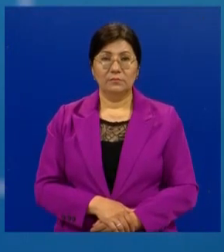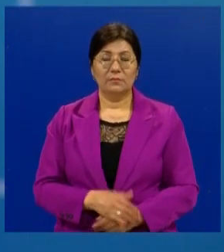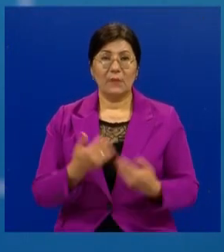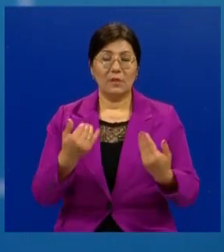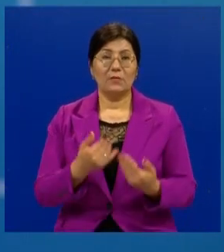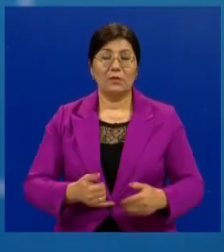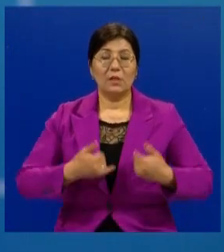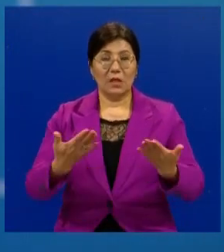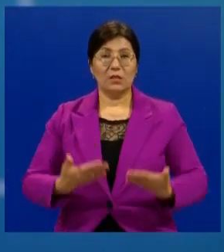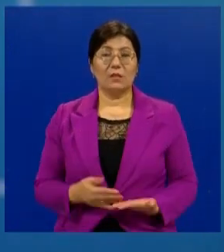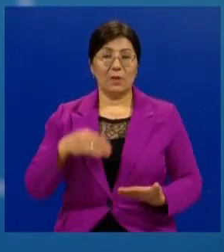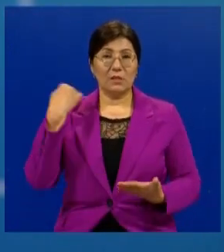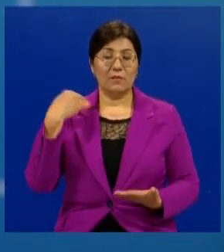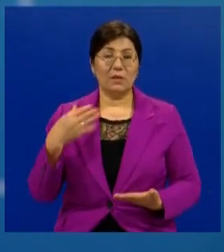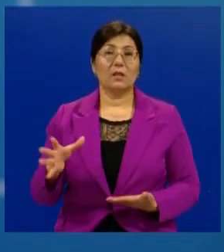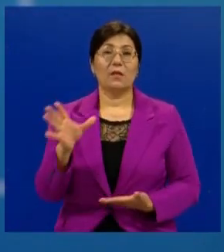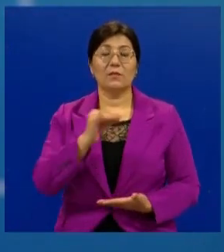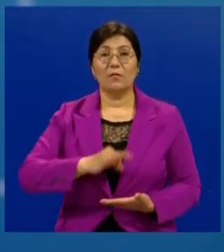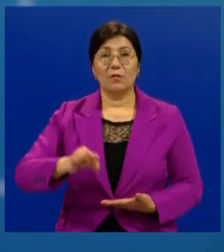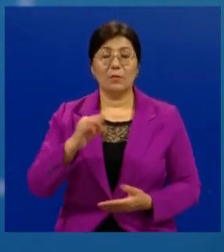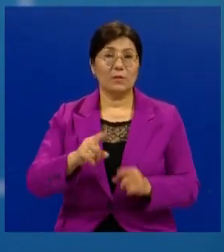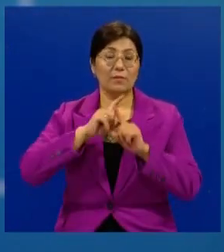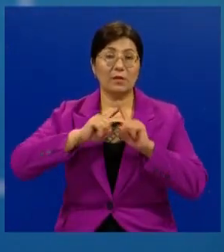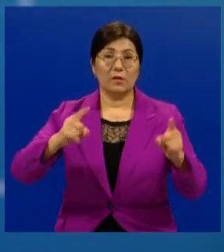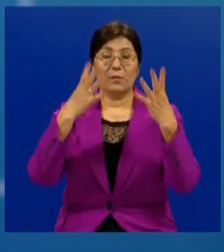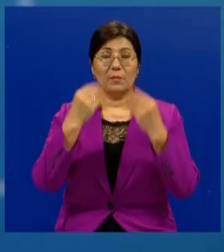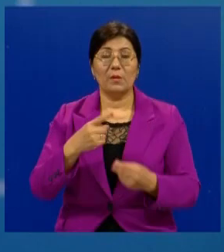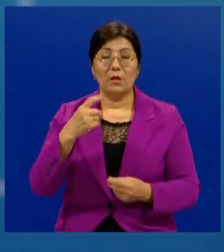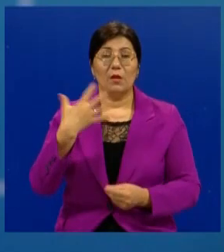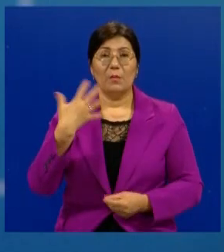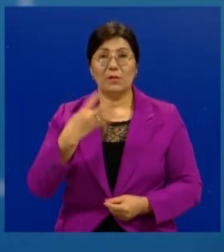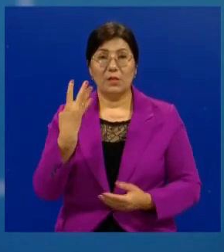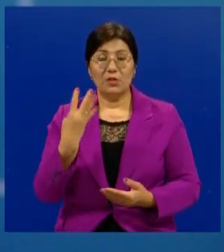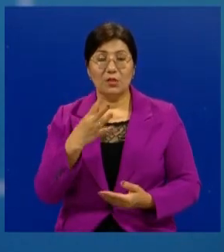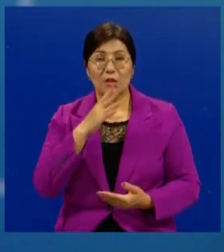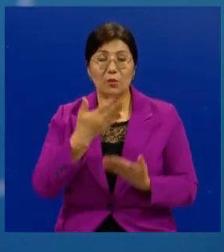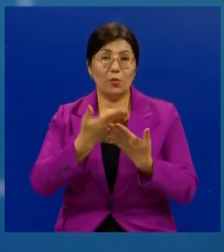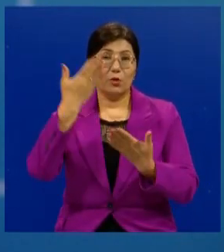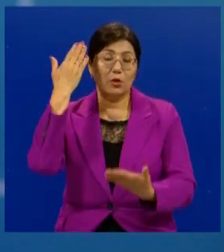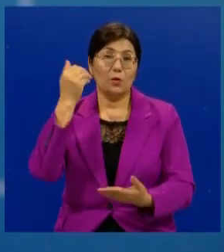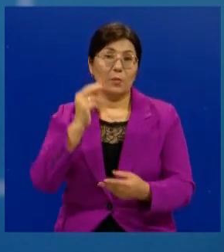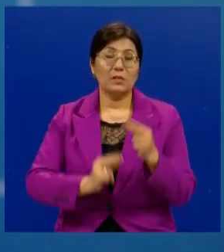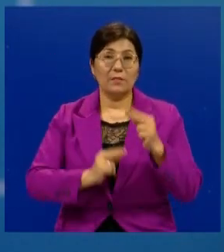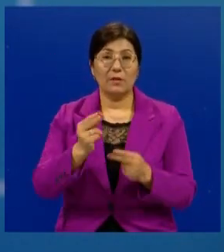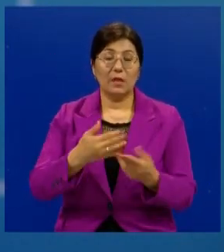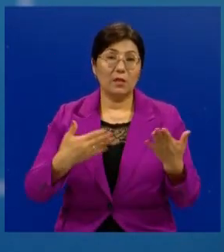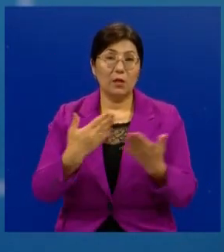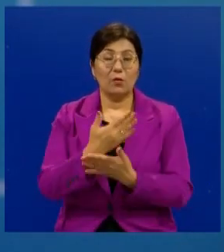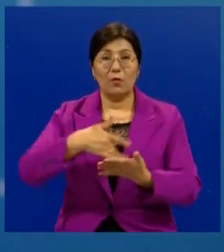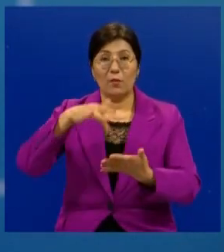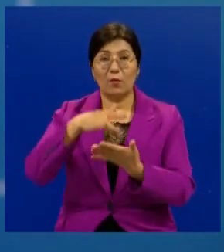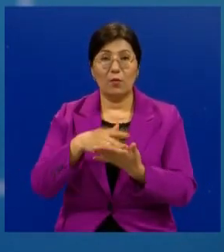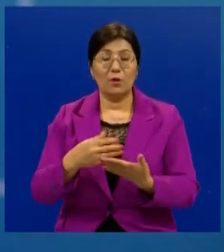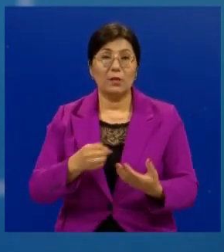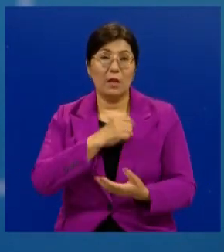Сегодня для жителей Актобея, да и всего региона особенный день. Ровно 154 года назад был основан город на Белом холме.